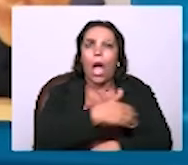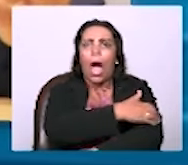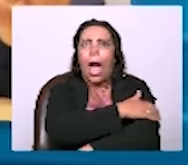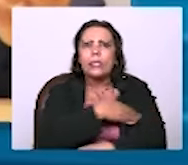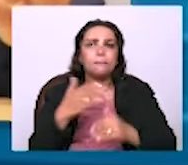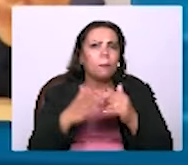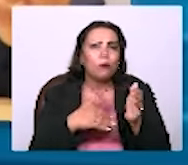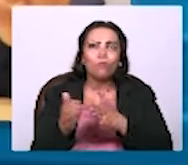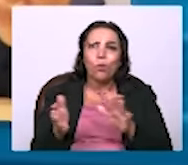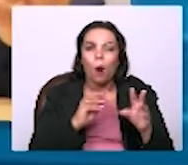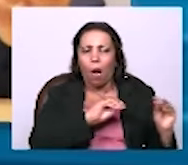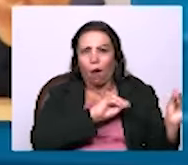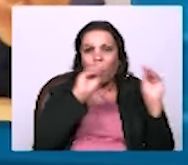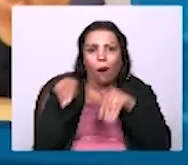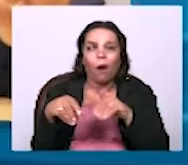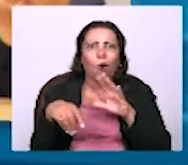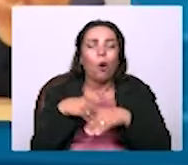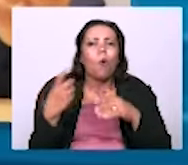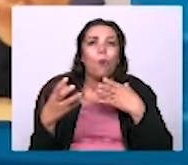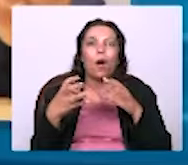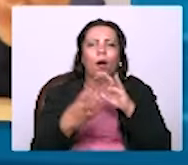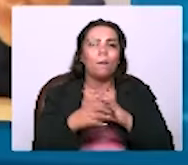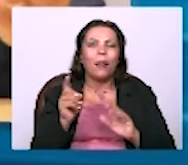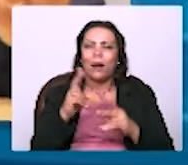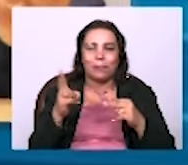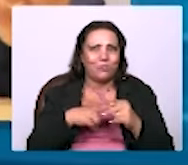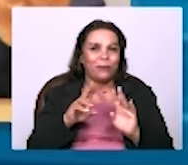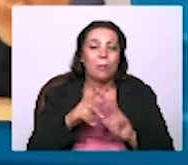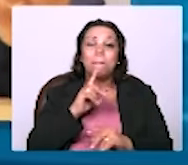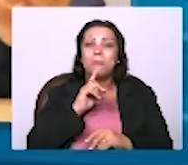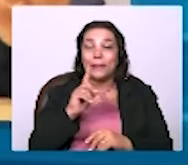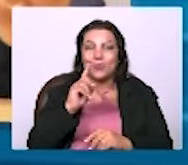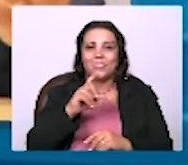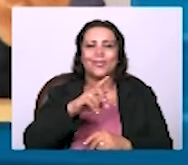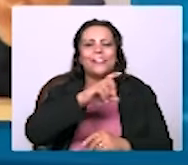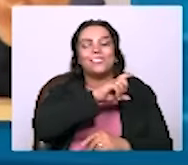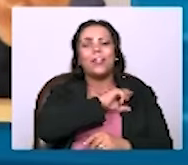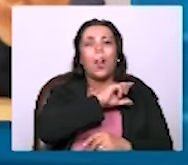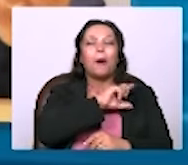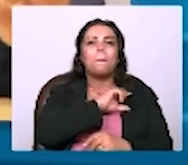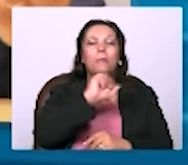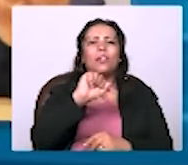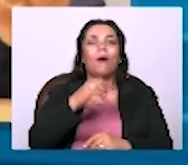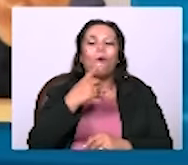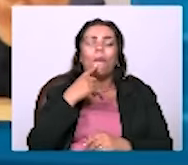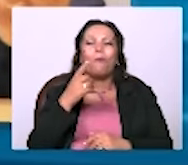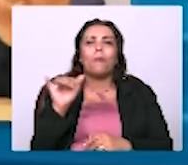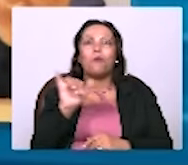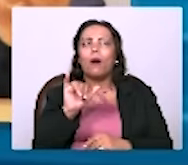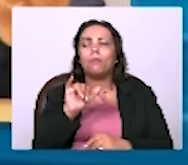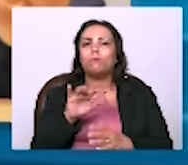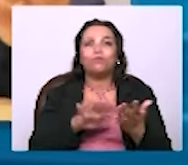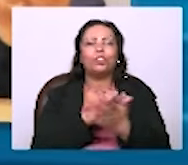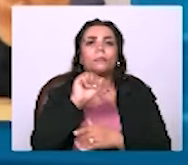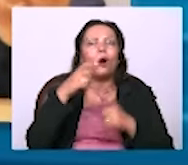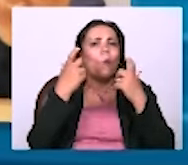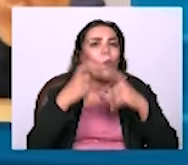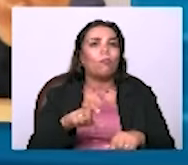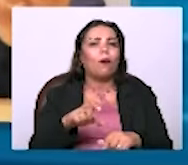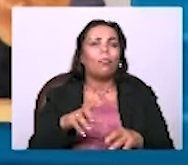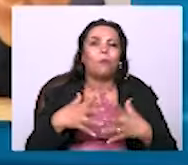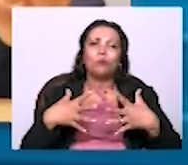هننقل الاحزاب جوه الجامعه ده طبعا كلام مرفوض لكن الطلاب يهتموا بقضايا الوطن وقضايا السياسه العامه في المجتمع